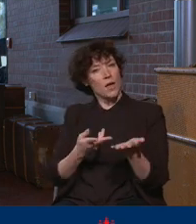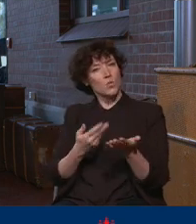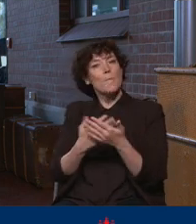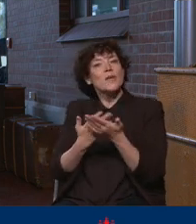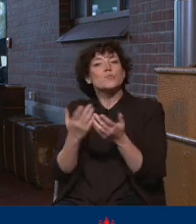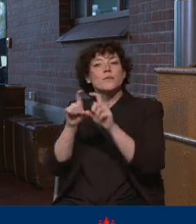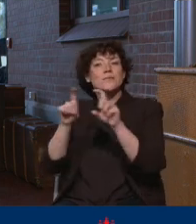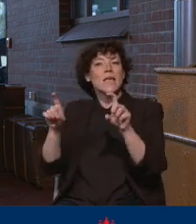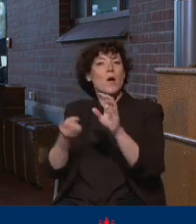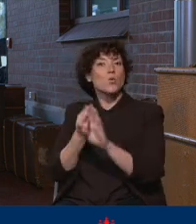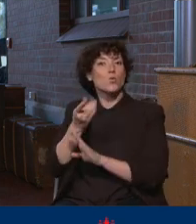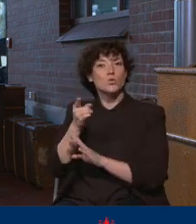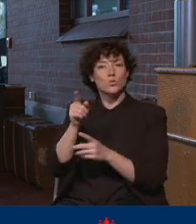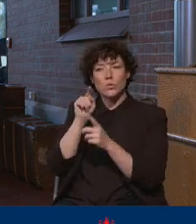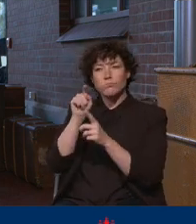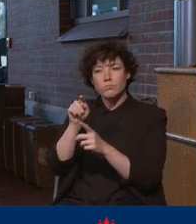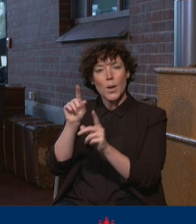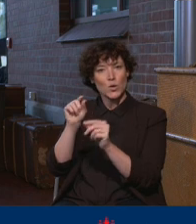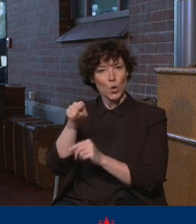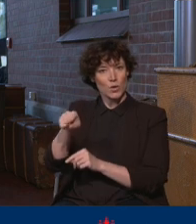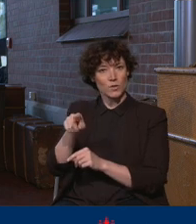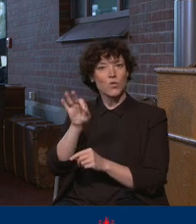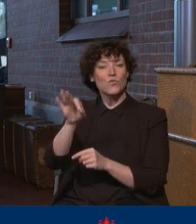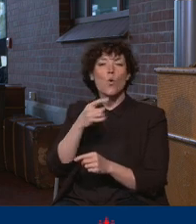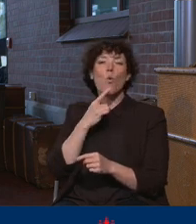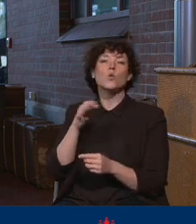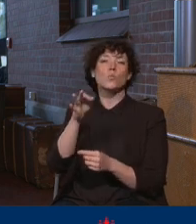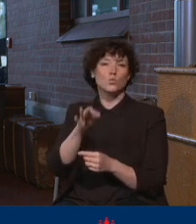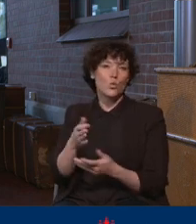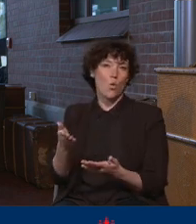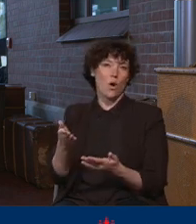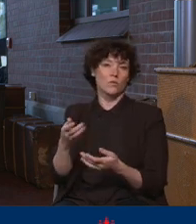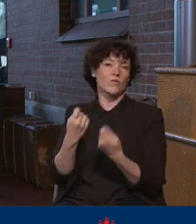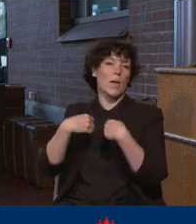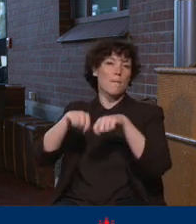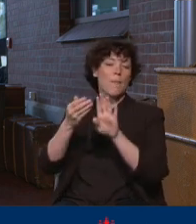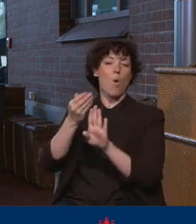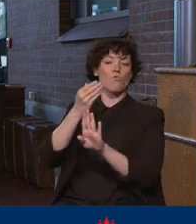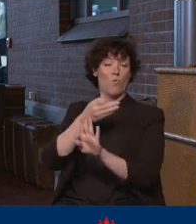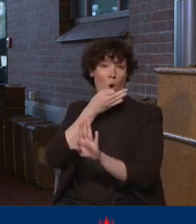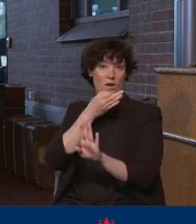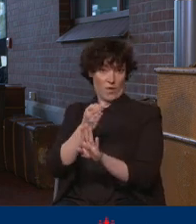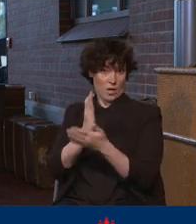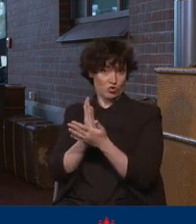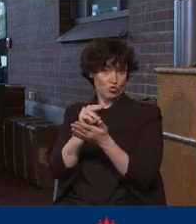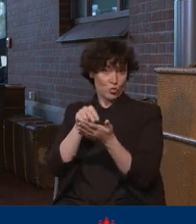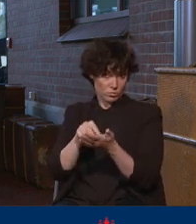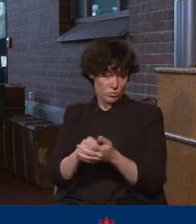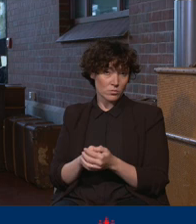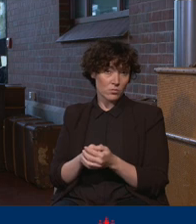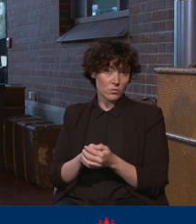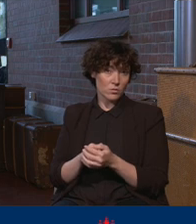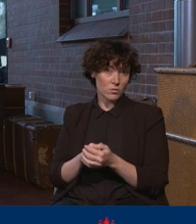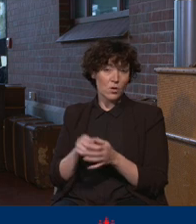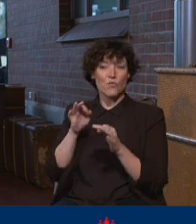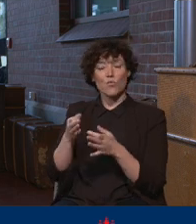dass wir heute beispielsweise für rothenburgsort bauvoranfrage gestellt haben für die unterbringung von